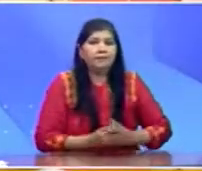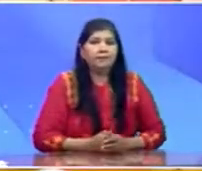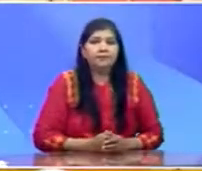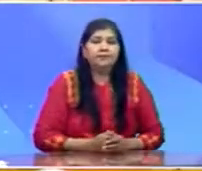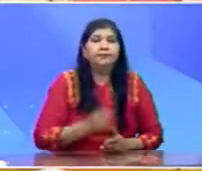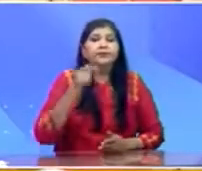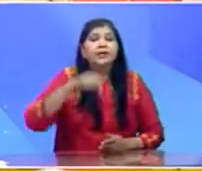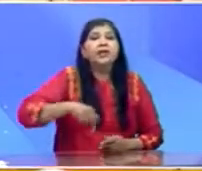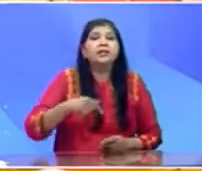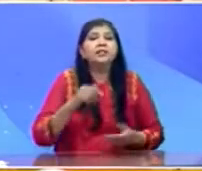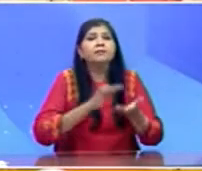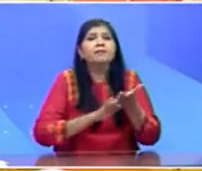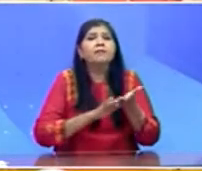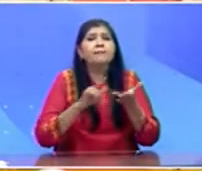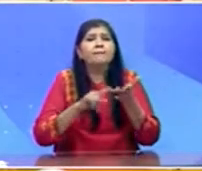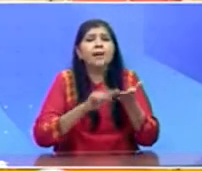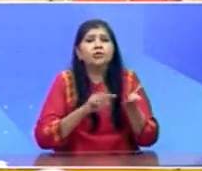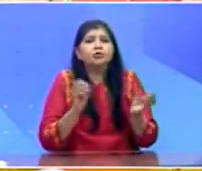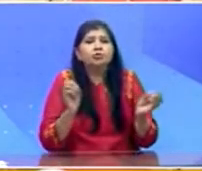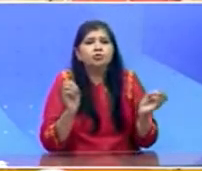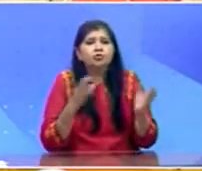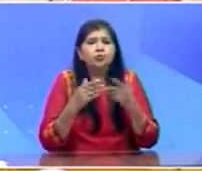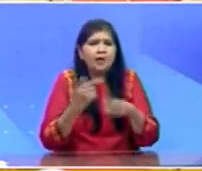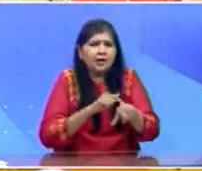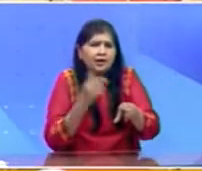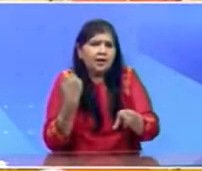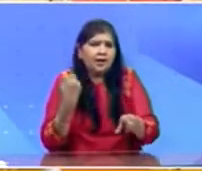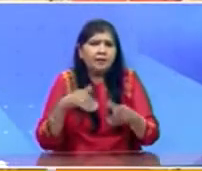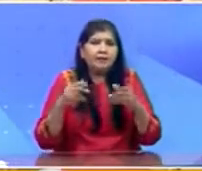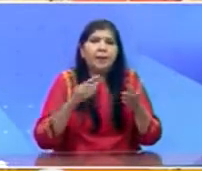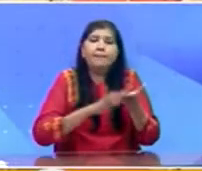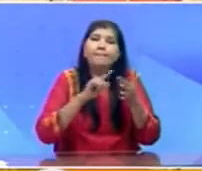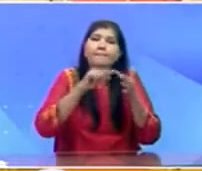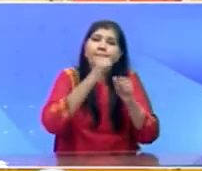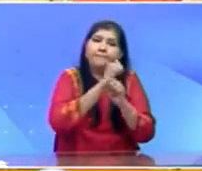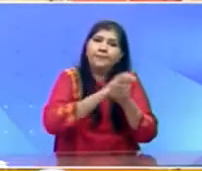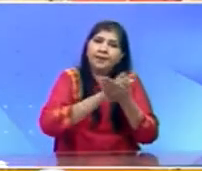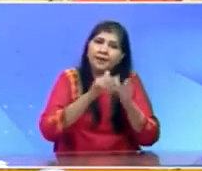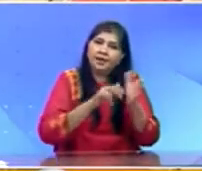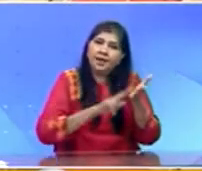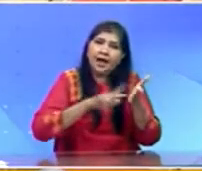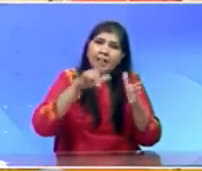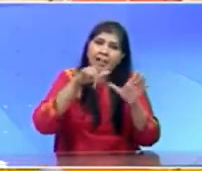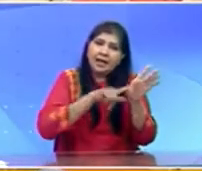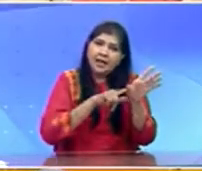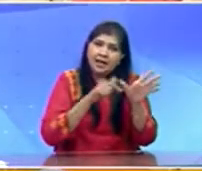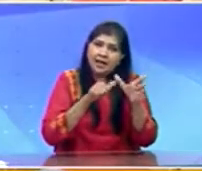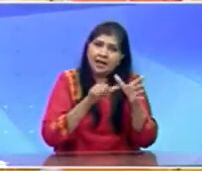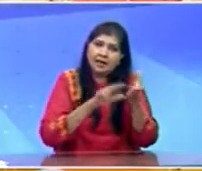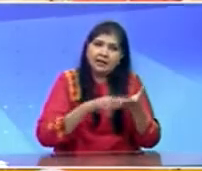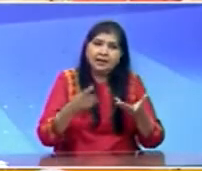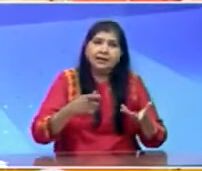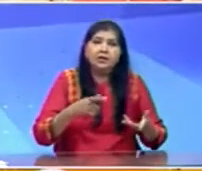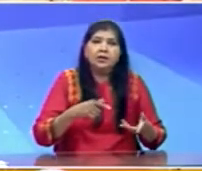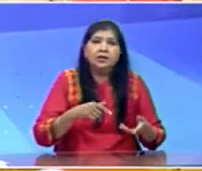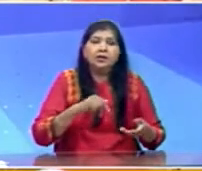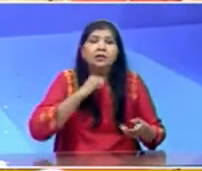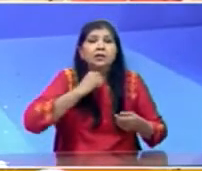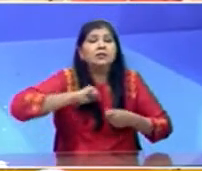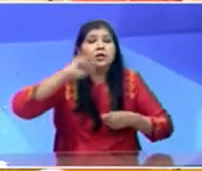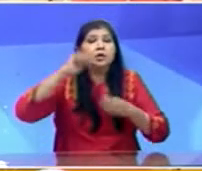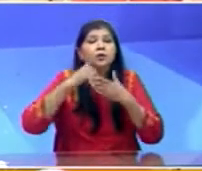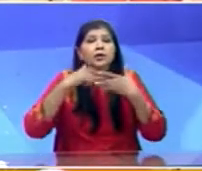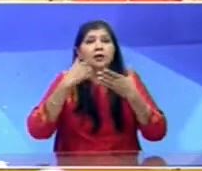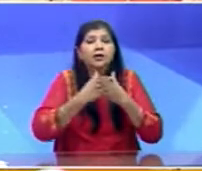इस महीने की शुरुआत में मेघालय में हुआ। मेघालय के बहादुर योद्धा यू टिरोत सिंह जी